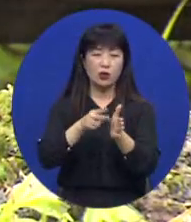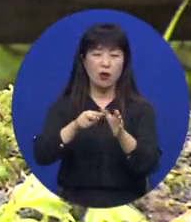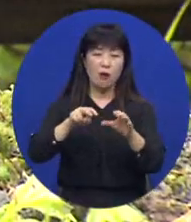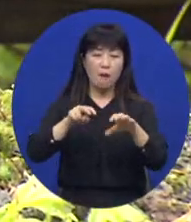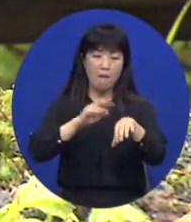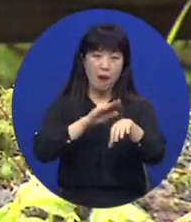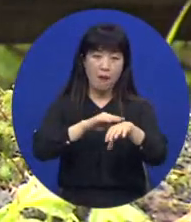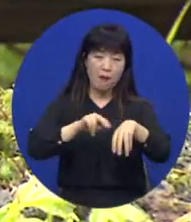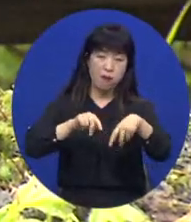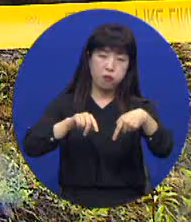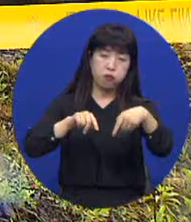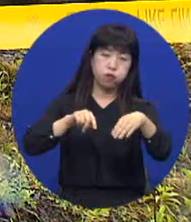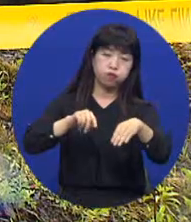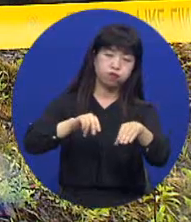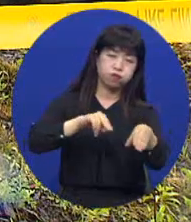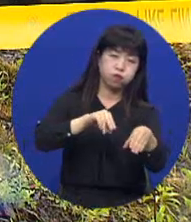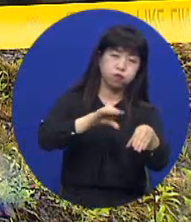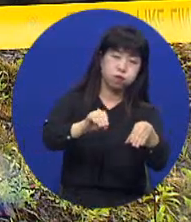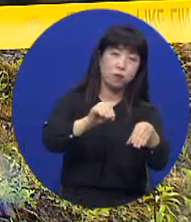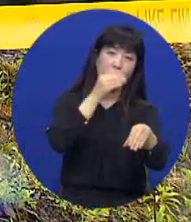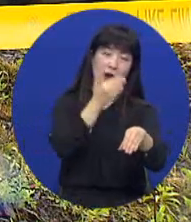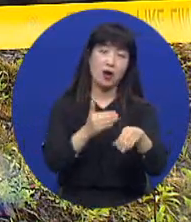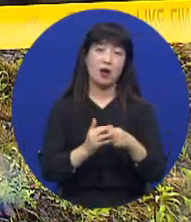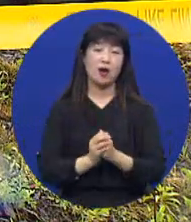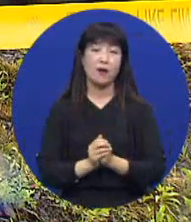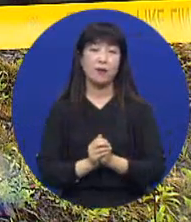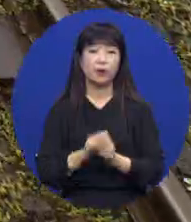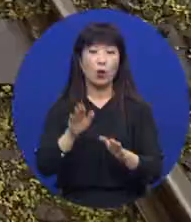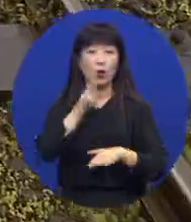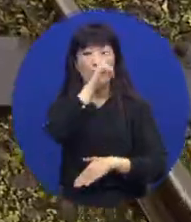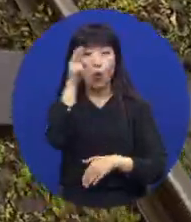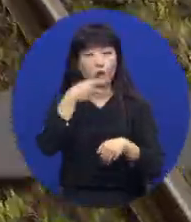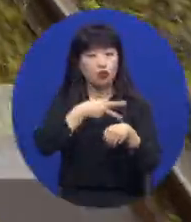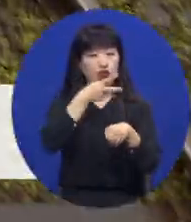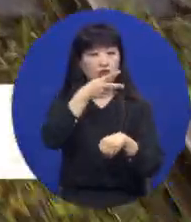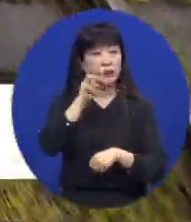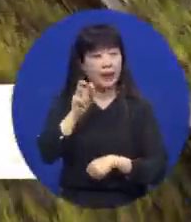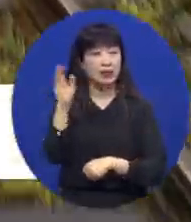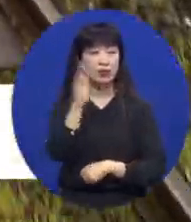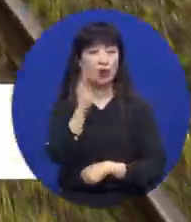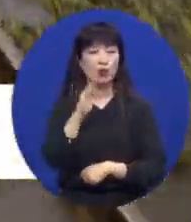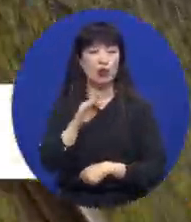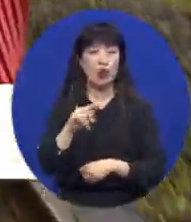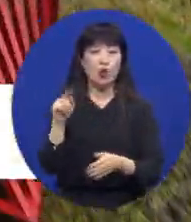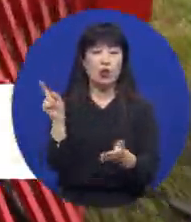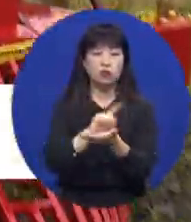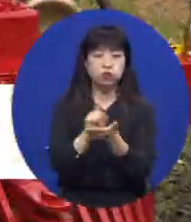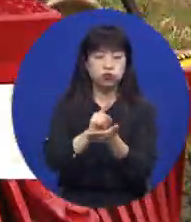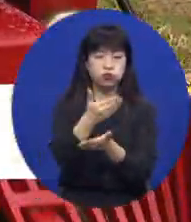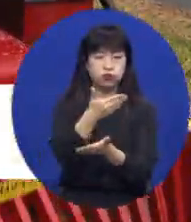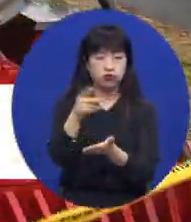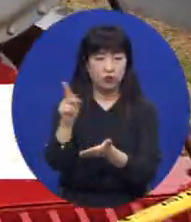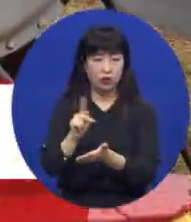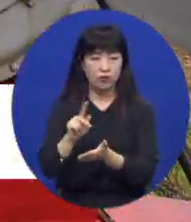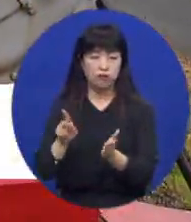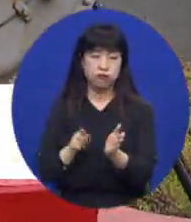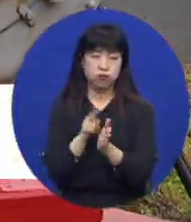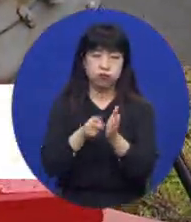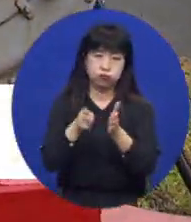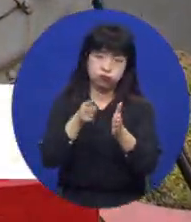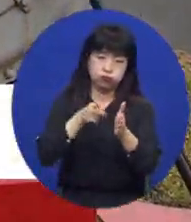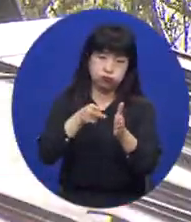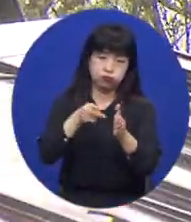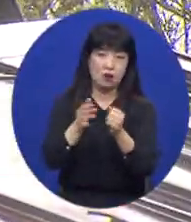바퀴가 들린 채 간신히 멈춰섰습니다. 오늘 오후 2시 반쯤 시속 9km로 공원 안을 달리던 체험용